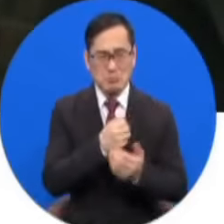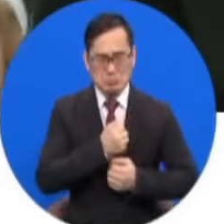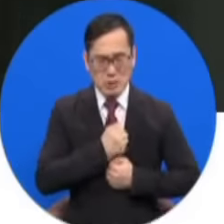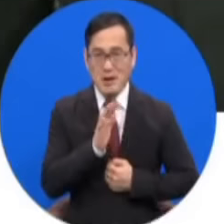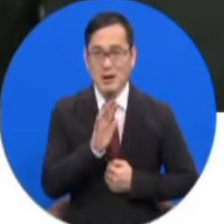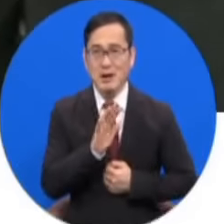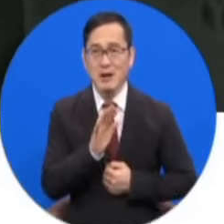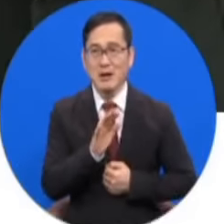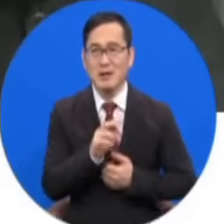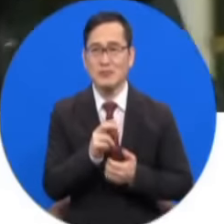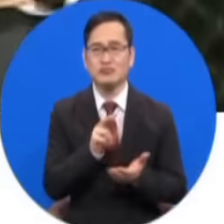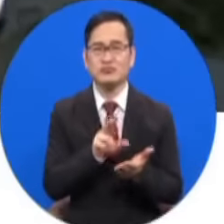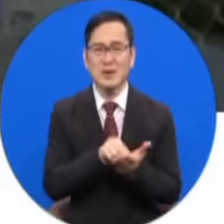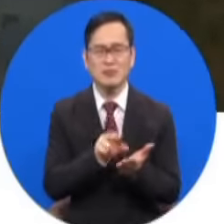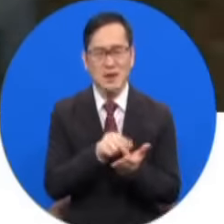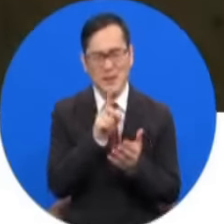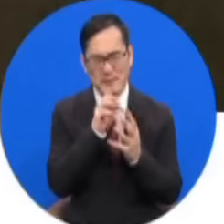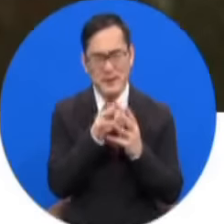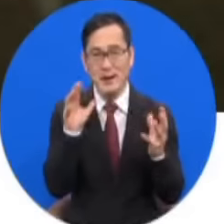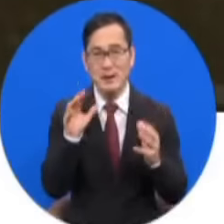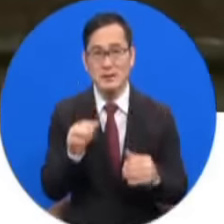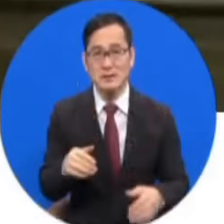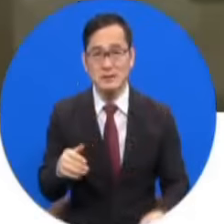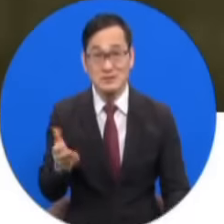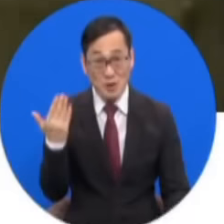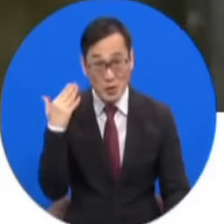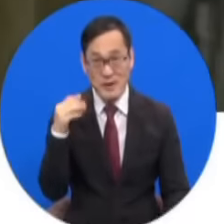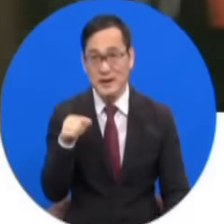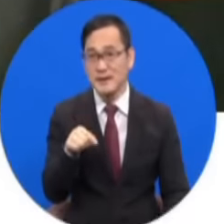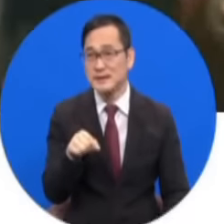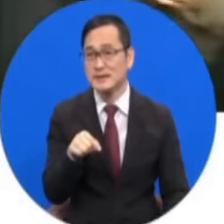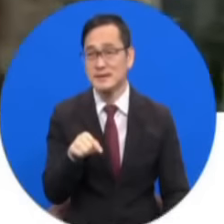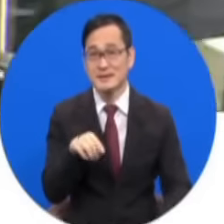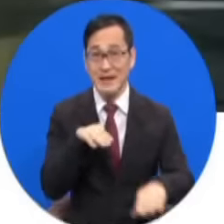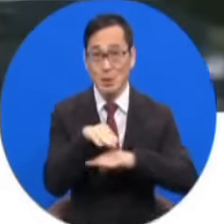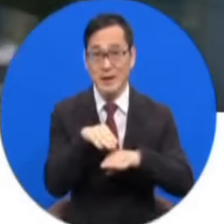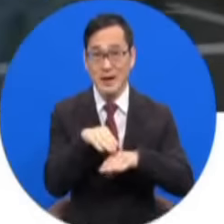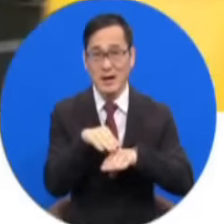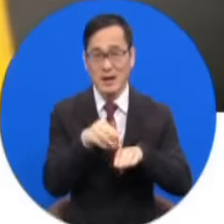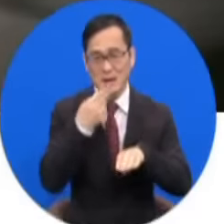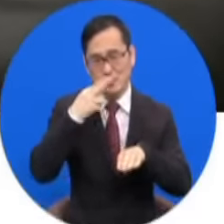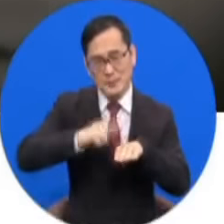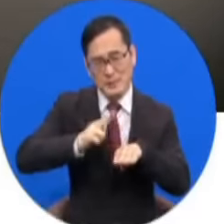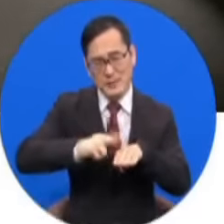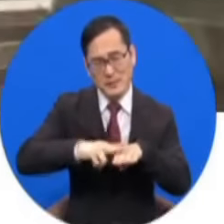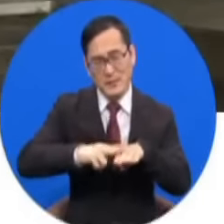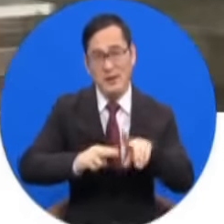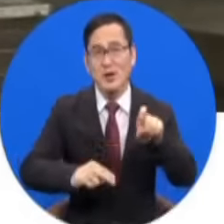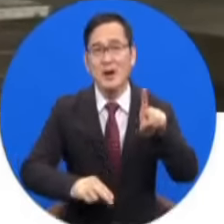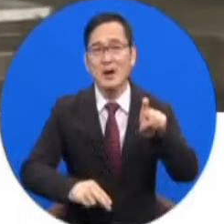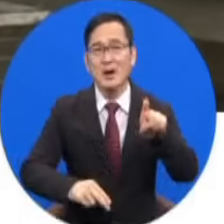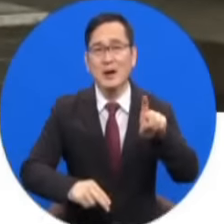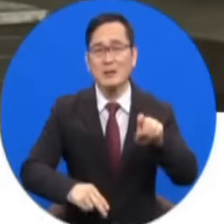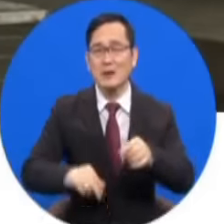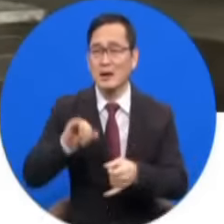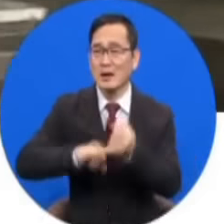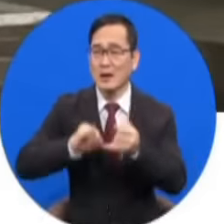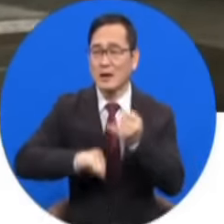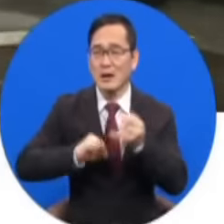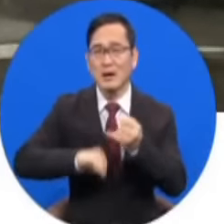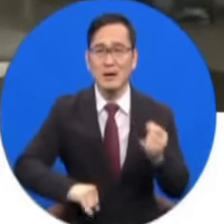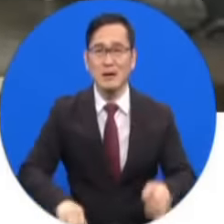바닥일 수가 있는가 지금 자동차 과태료 가지고 열 뭐 한 차례인가 체납 처분 돼 가지고 압류까지 됐잖아요 이런